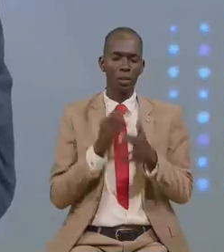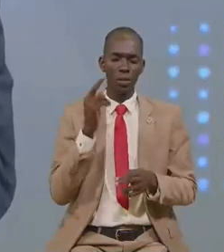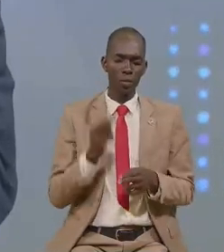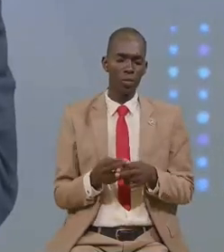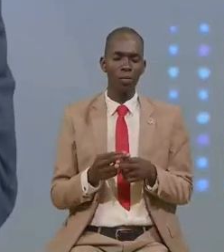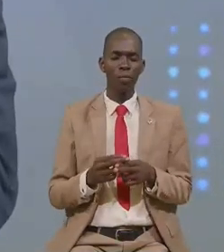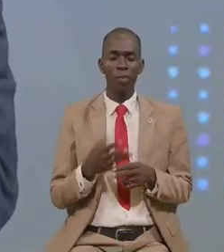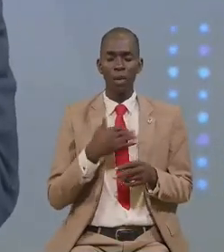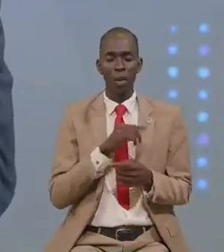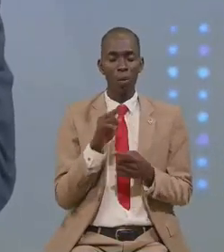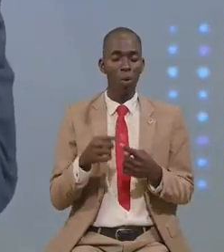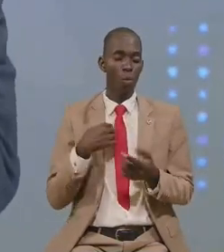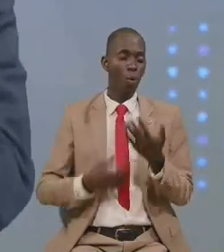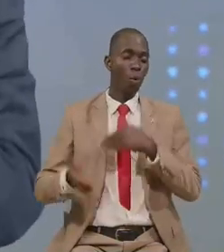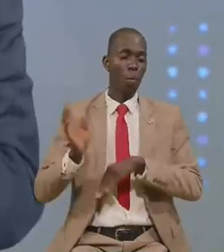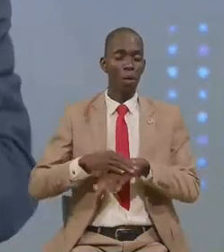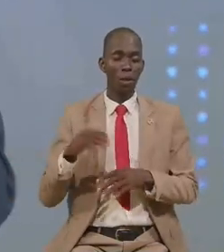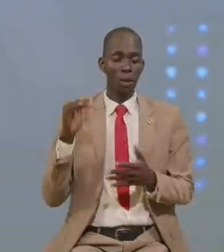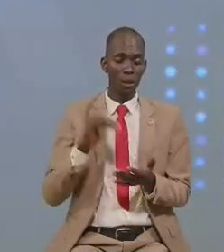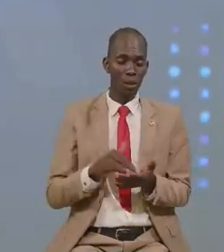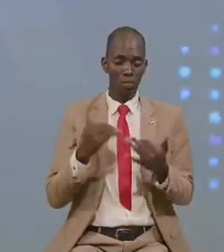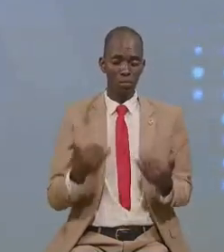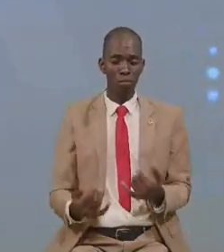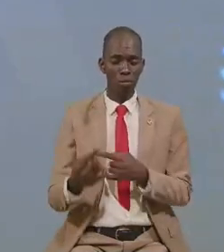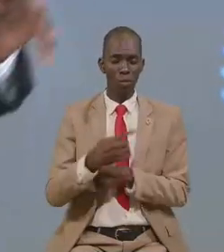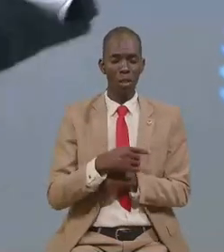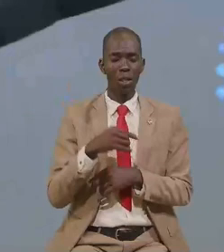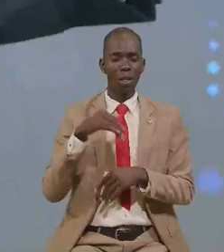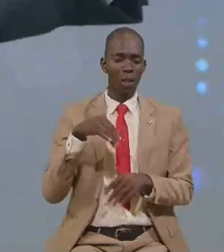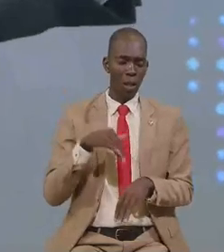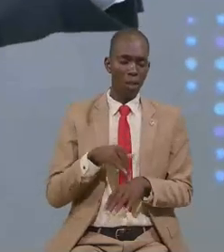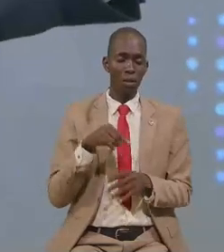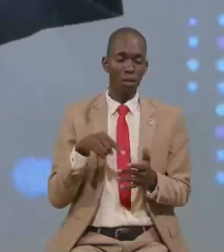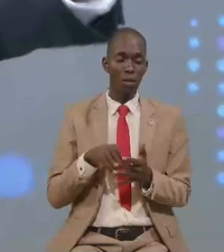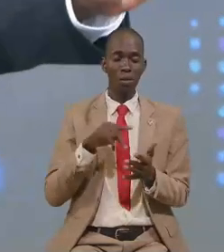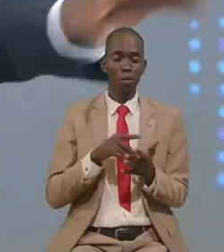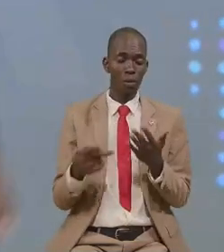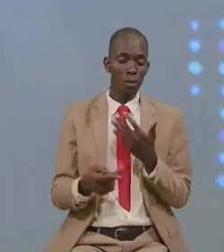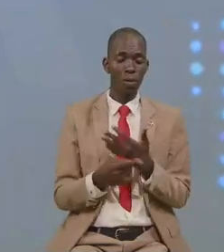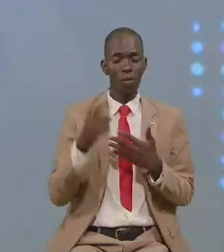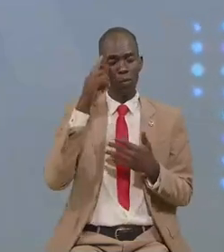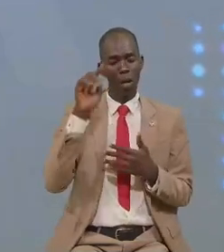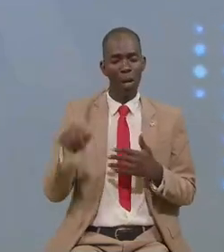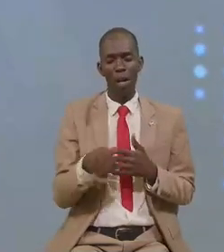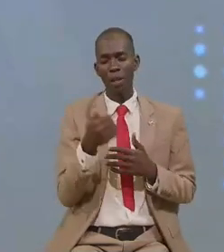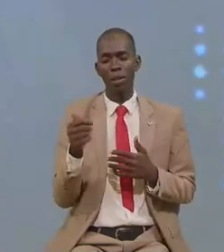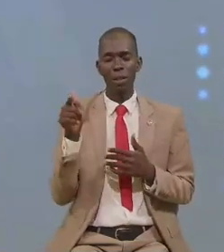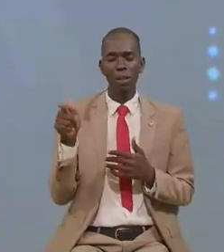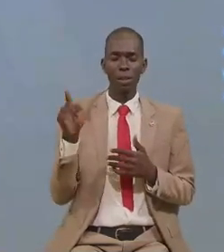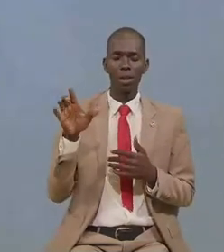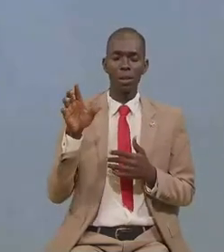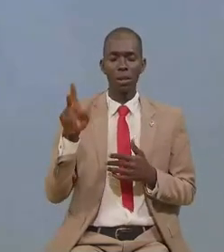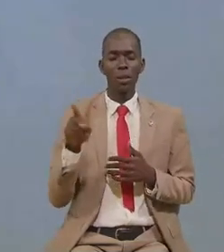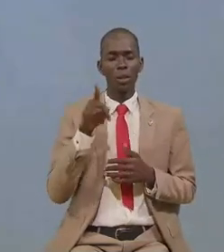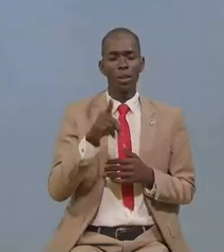Et quand nous reviendrons encore à ce lieu Alpha pour un autre JCK, tu